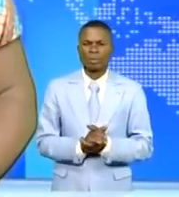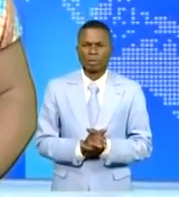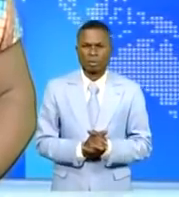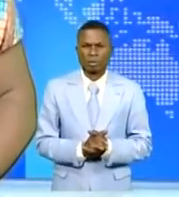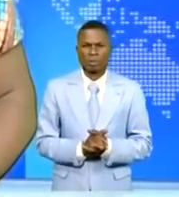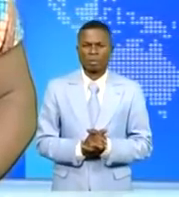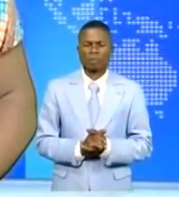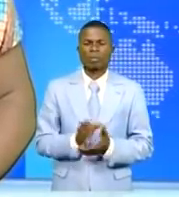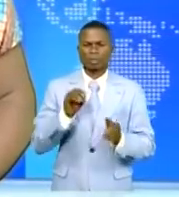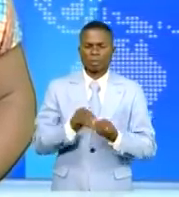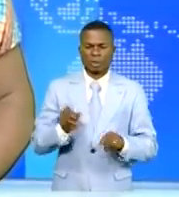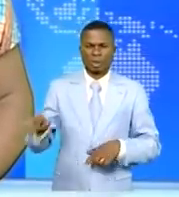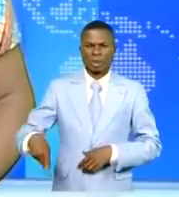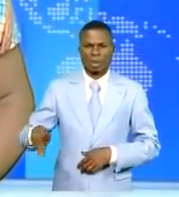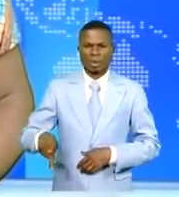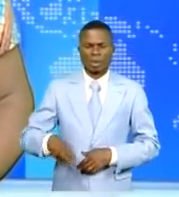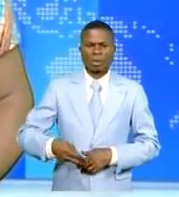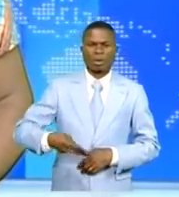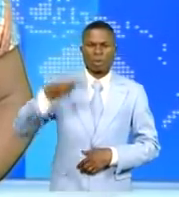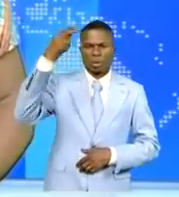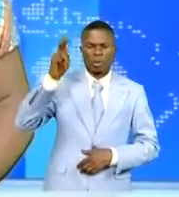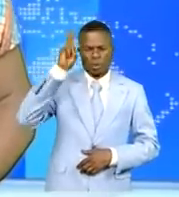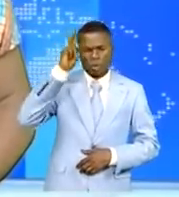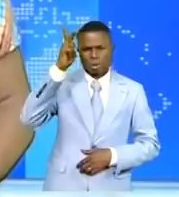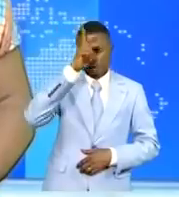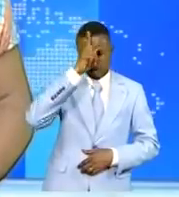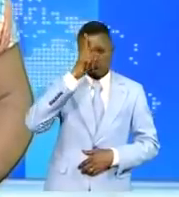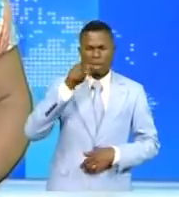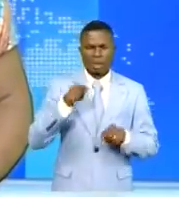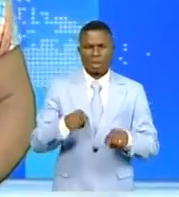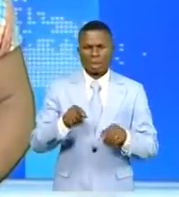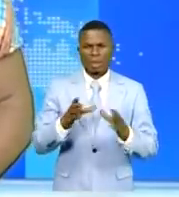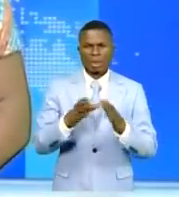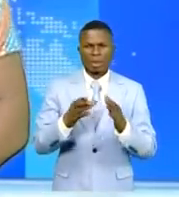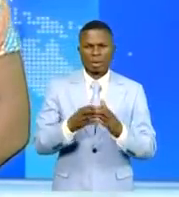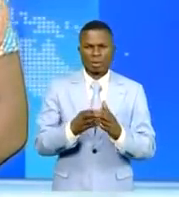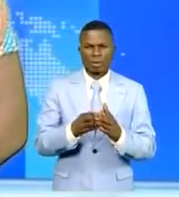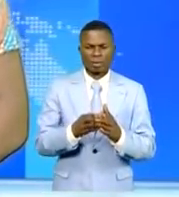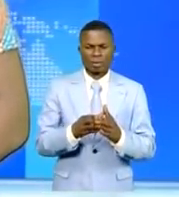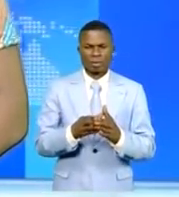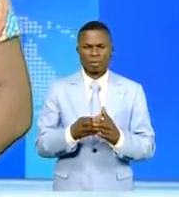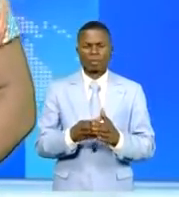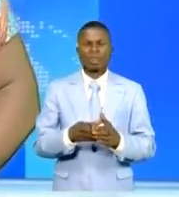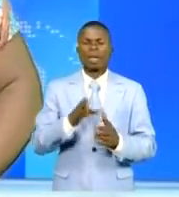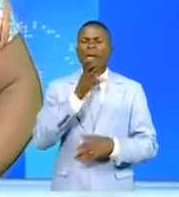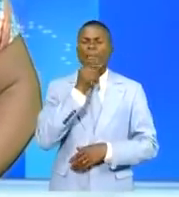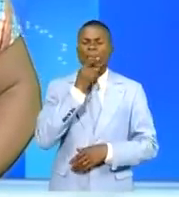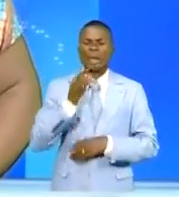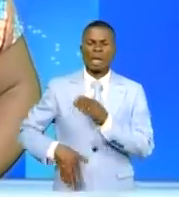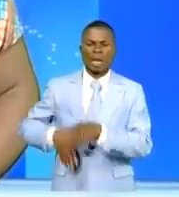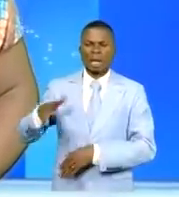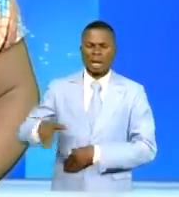On rentre dans la province du Haut-Katanga pour terminer ici avec ce sacre de prêtres et abbés à l'église